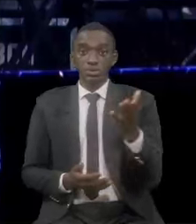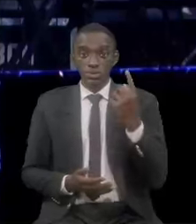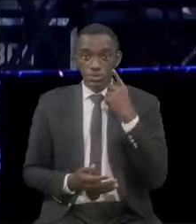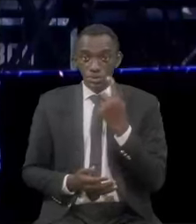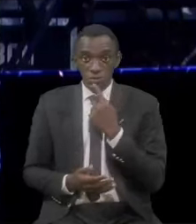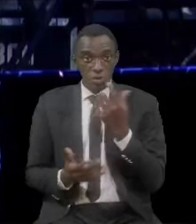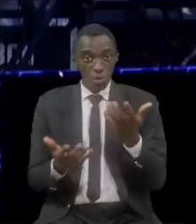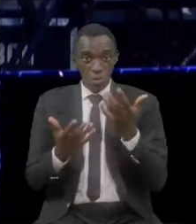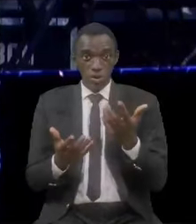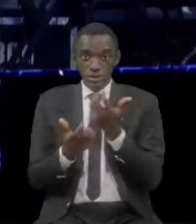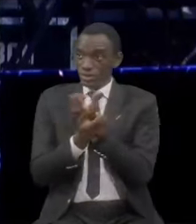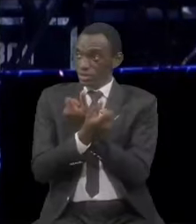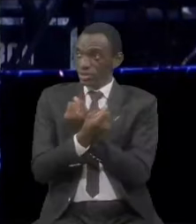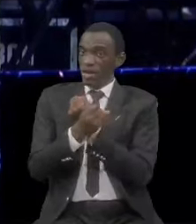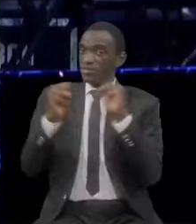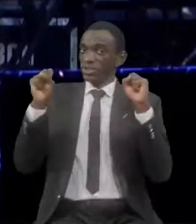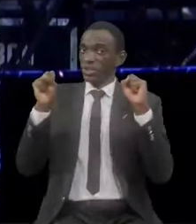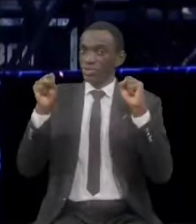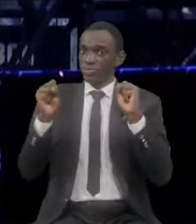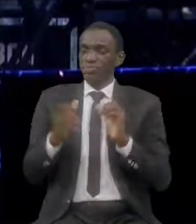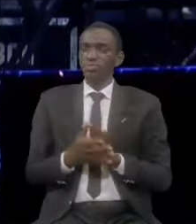Vous voulez ce salut-là?